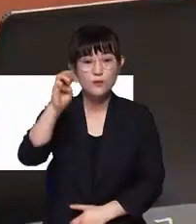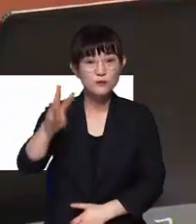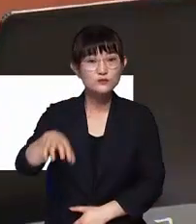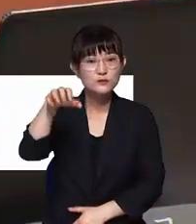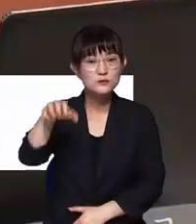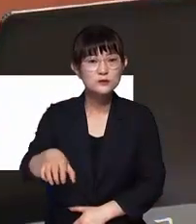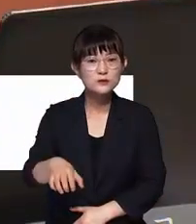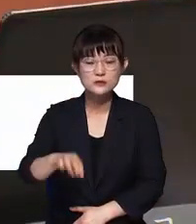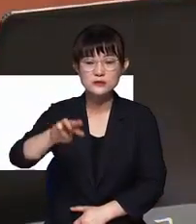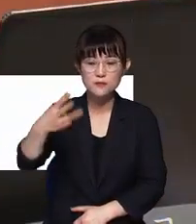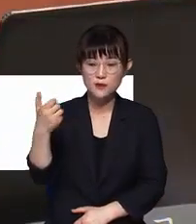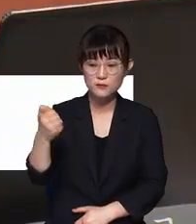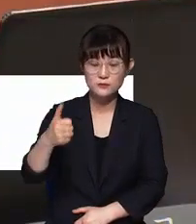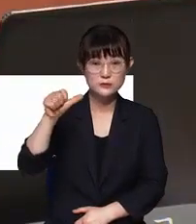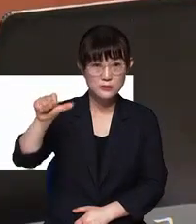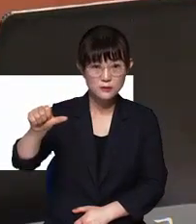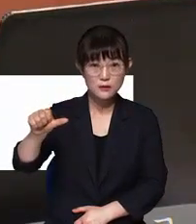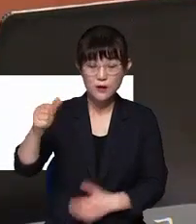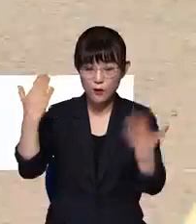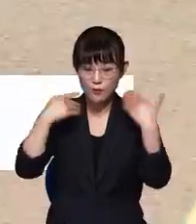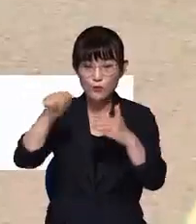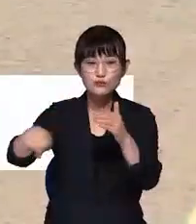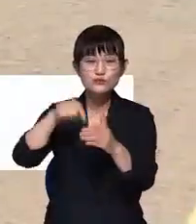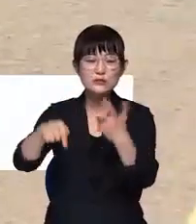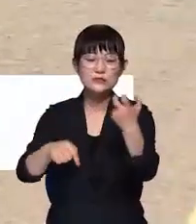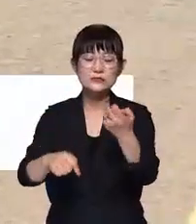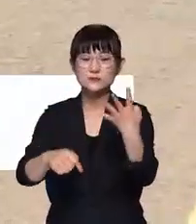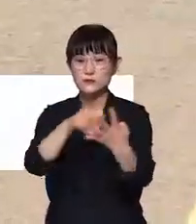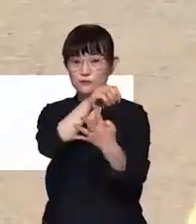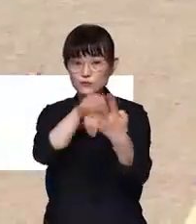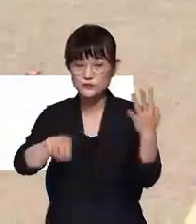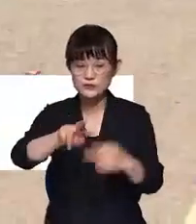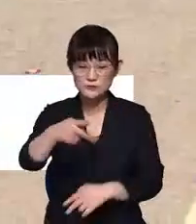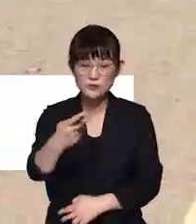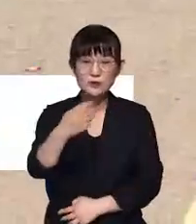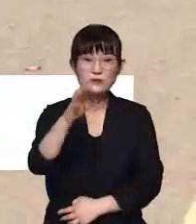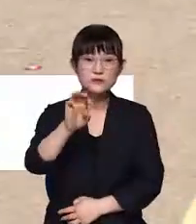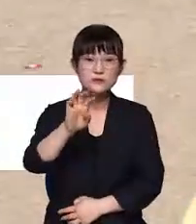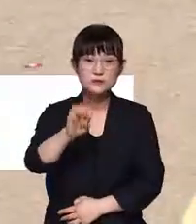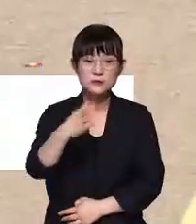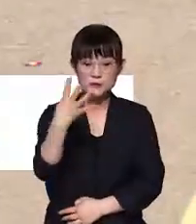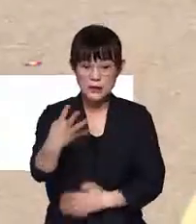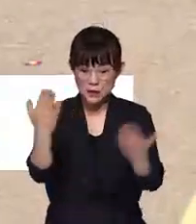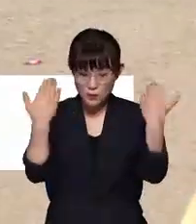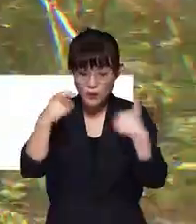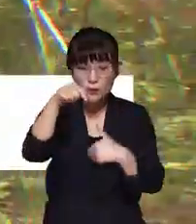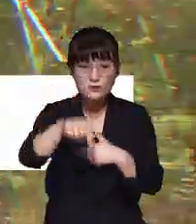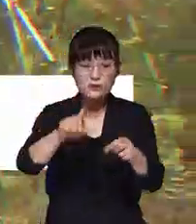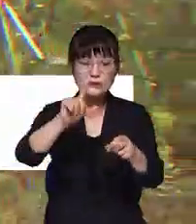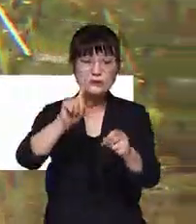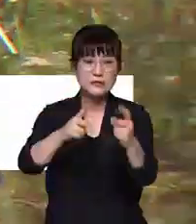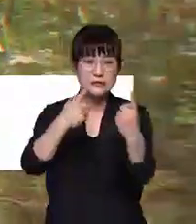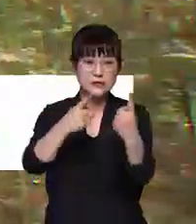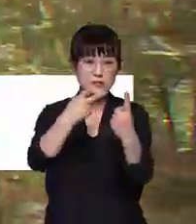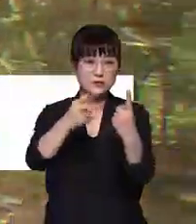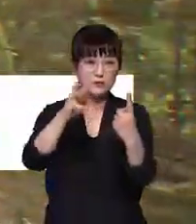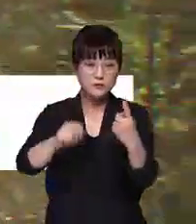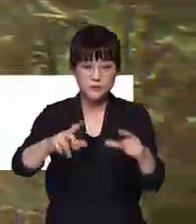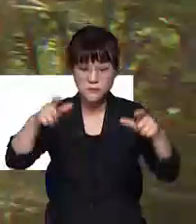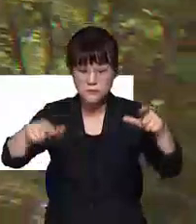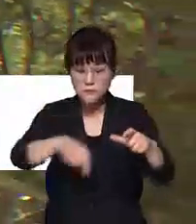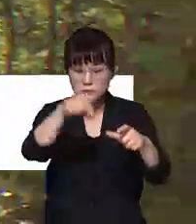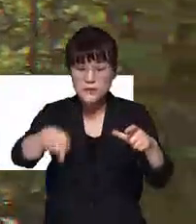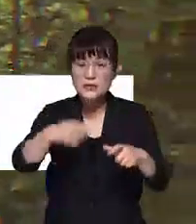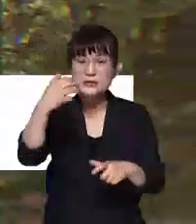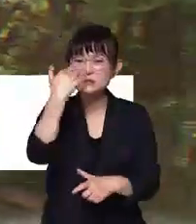광주에서는 전체 315개 학교 중 74%에 해당하는 234개 학교에서 1km 반경 안에 성범죄자가